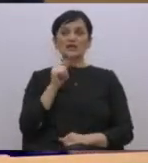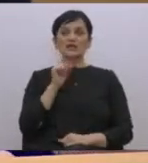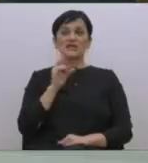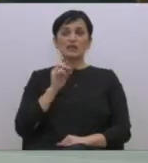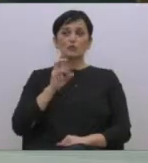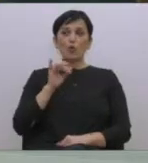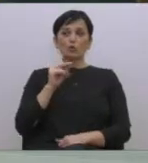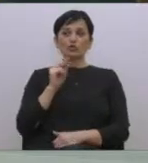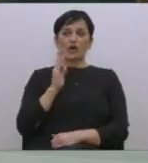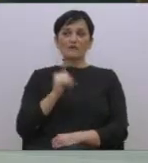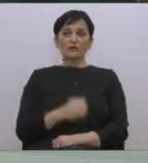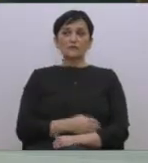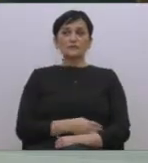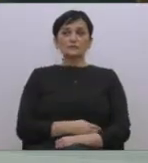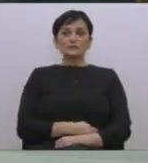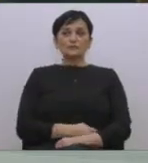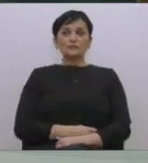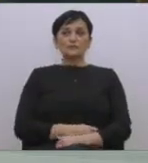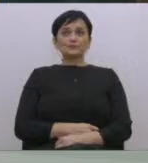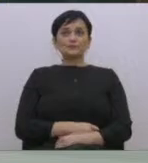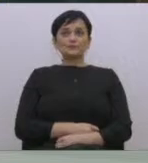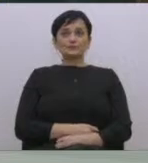bokucha